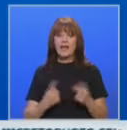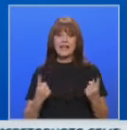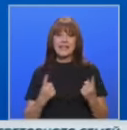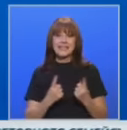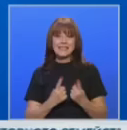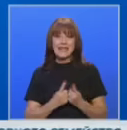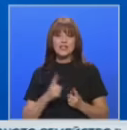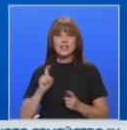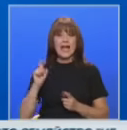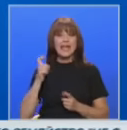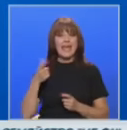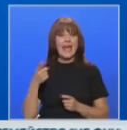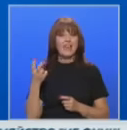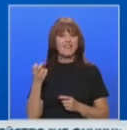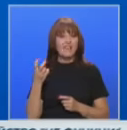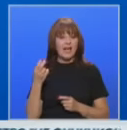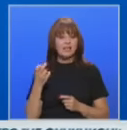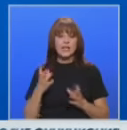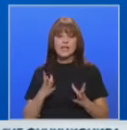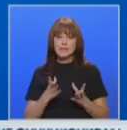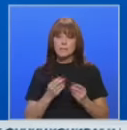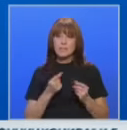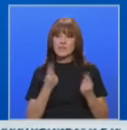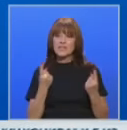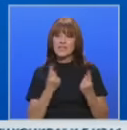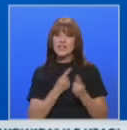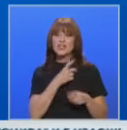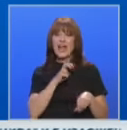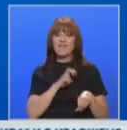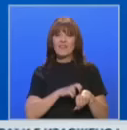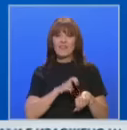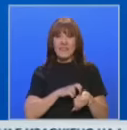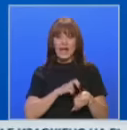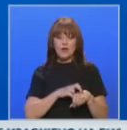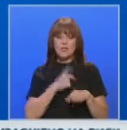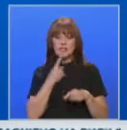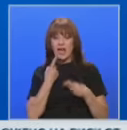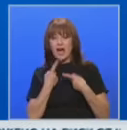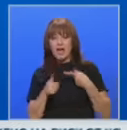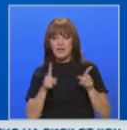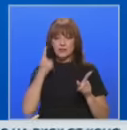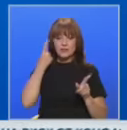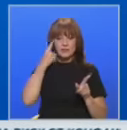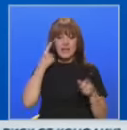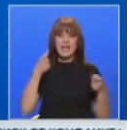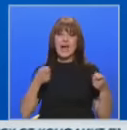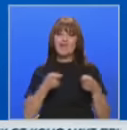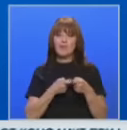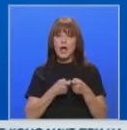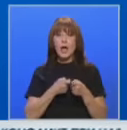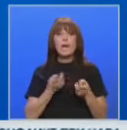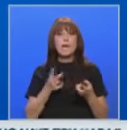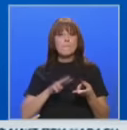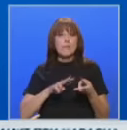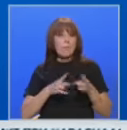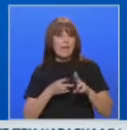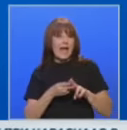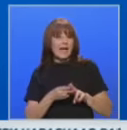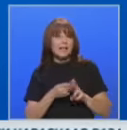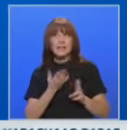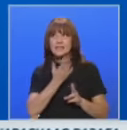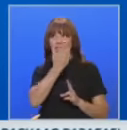G20. Форумът в Делхи започва на фона на разногласията по войната в Украина и борбата с климатичните промени.